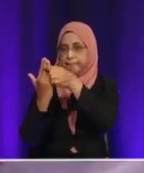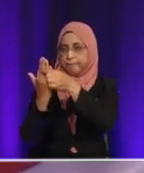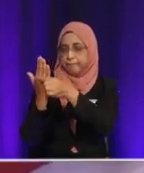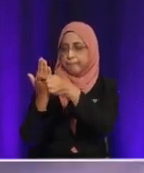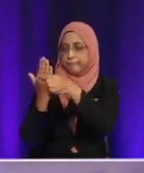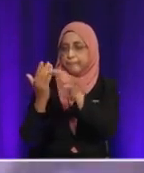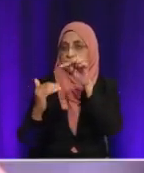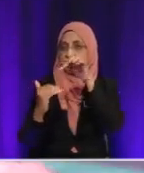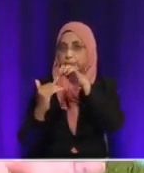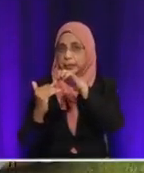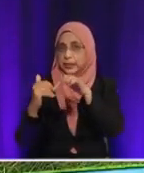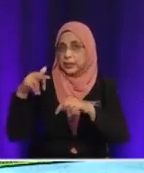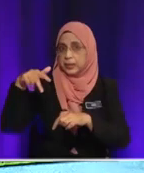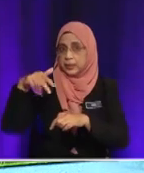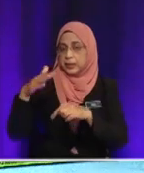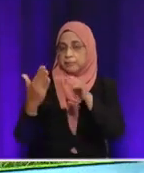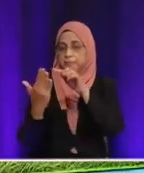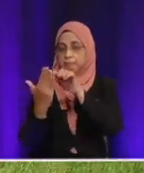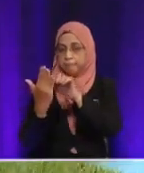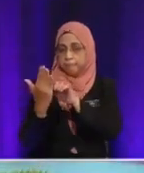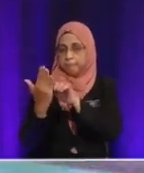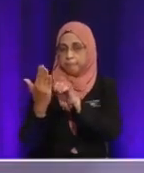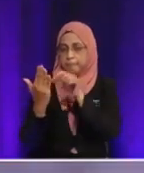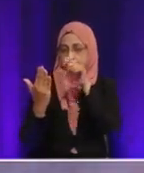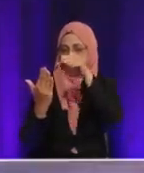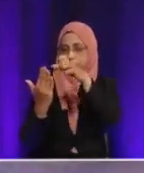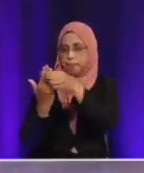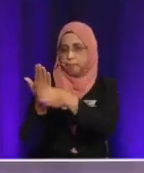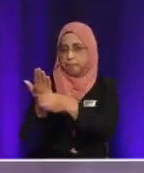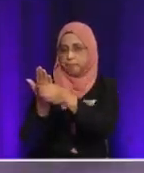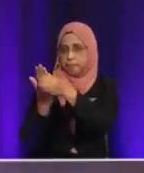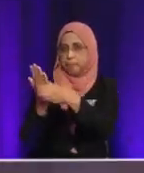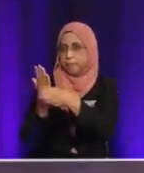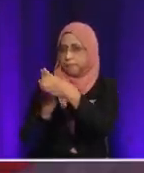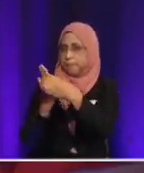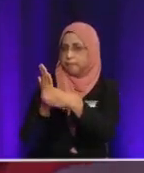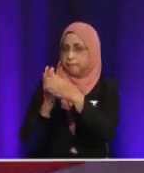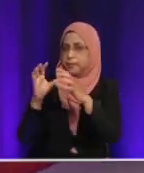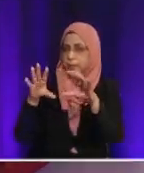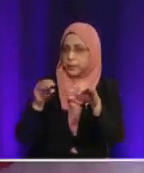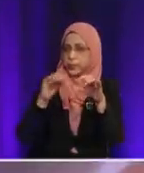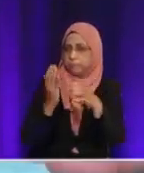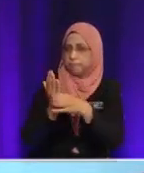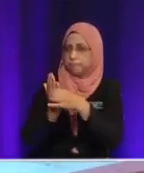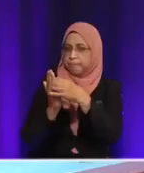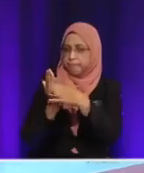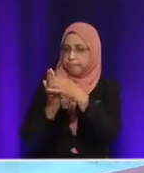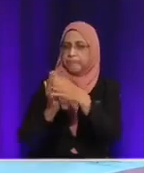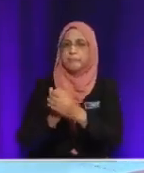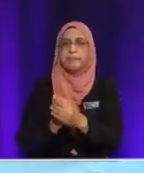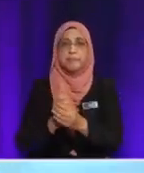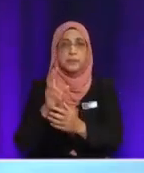kaki pelanggan lah, kedua-dua belah macam gitu. Cikgu Fatin. Kedua-dua belah. Okey, kemudian yang kedua